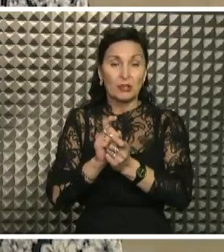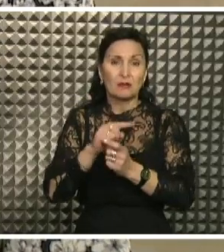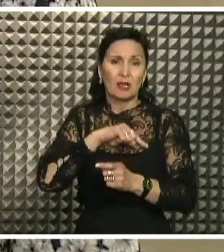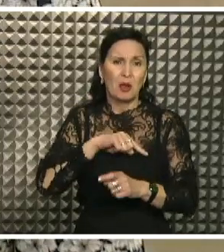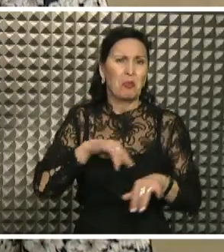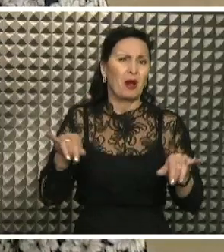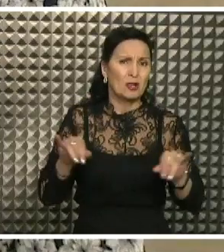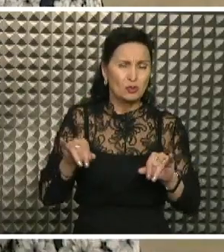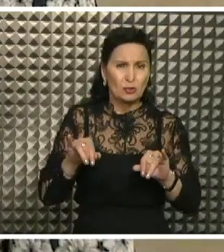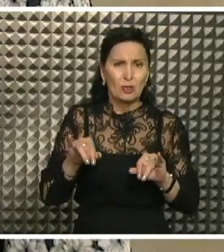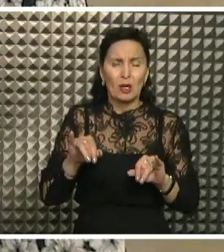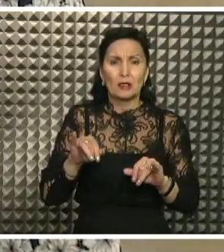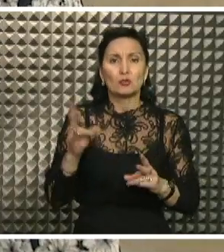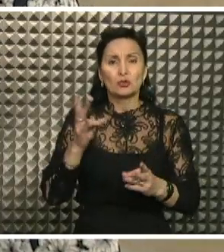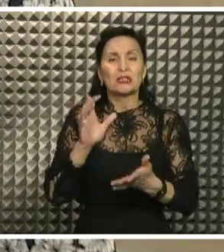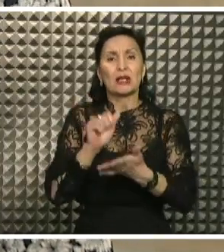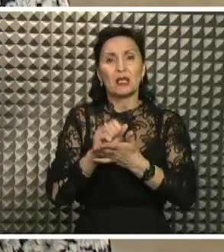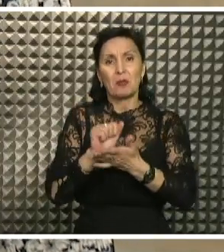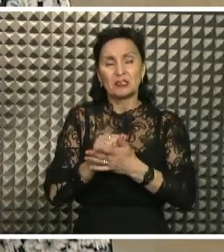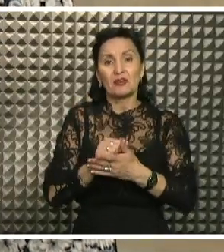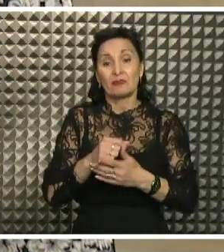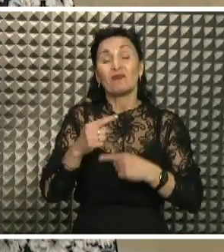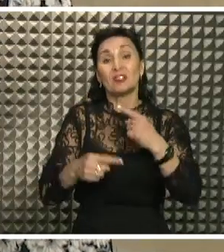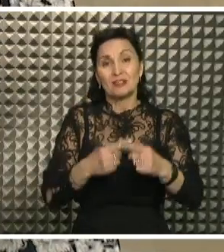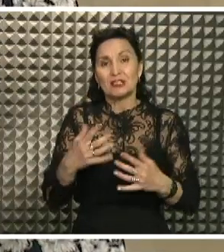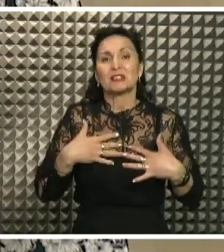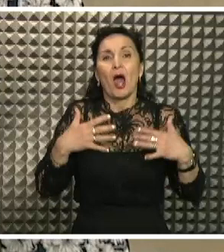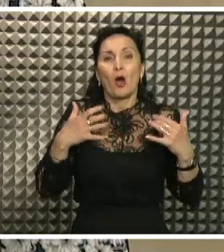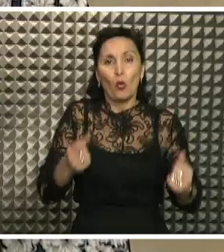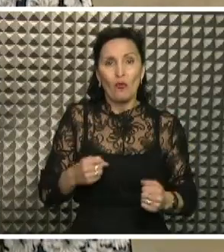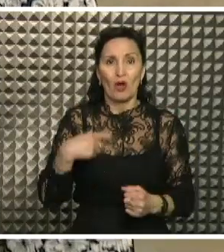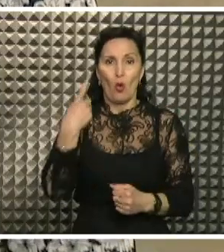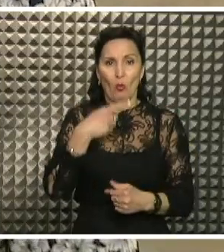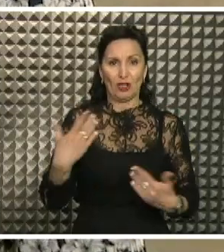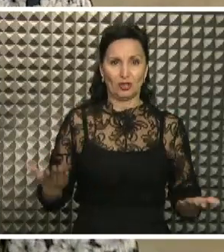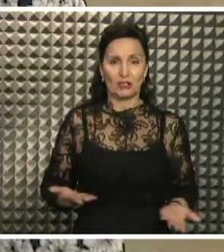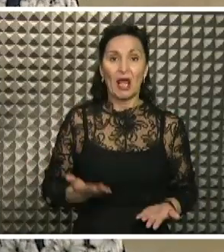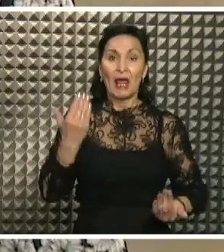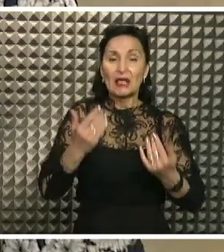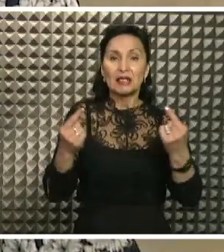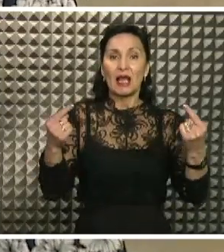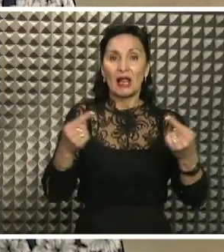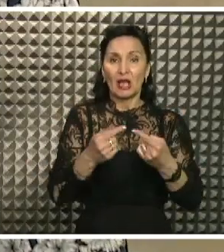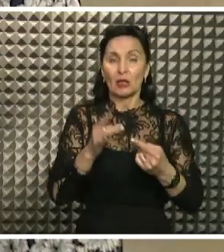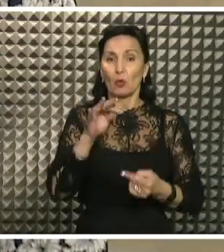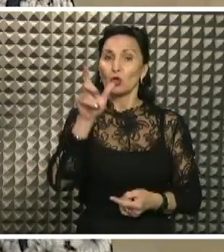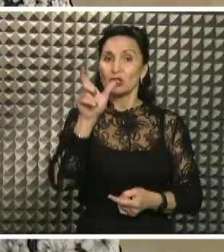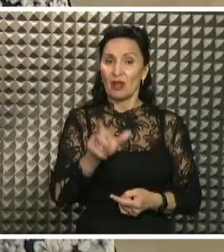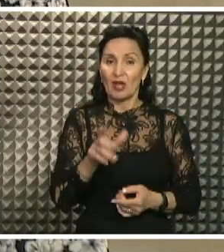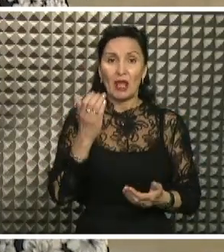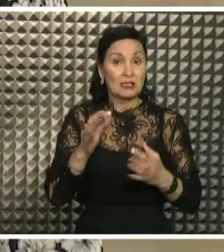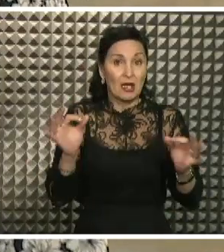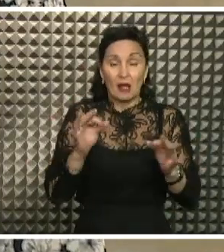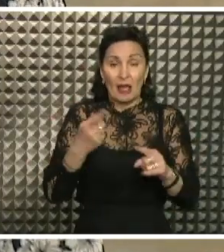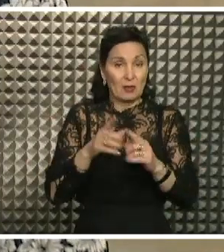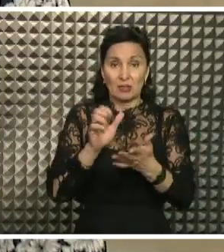депрессию, нужно заниматься, вести здоровый образ жизни. если конкретно про человека, если никогда этим